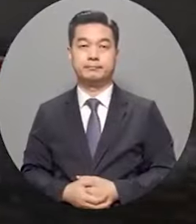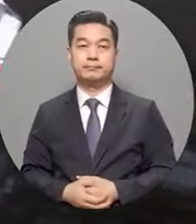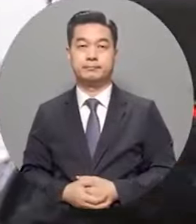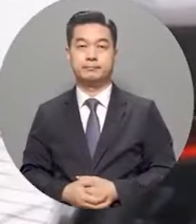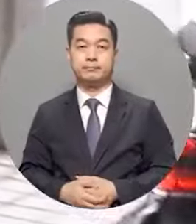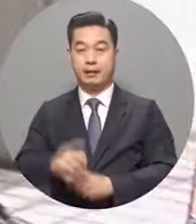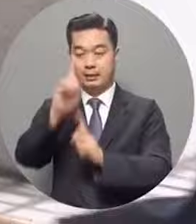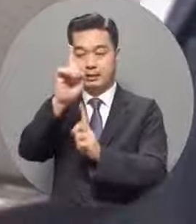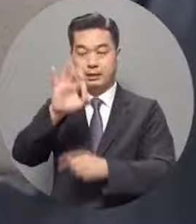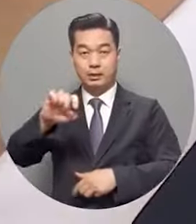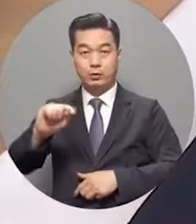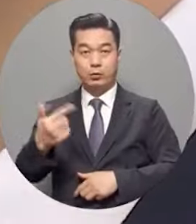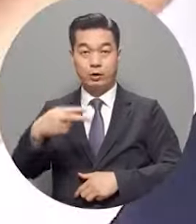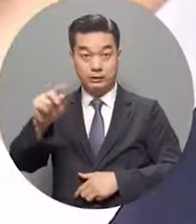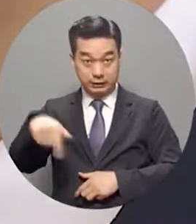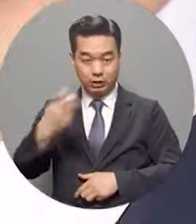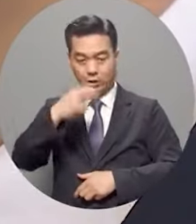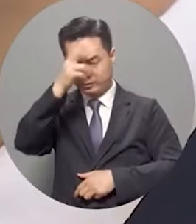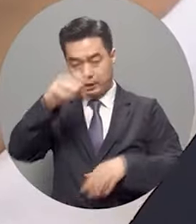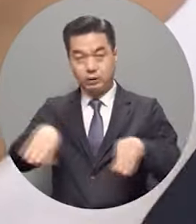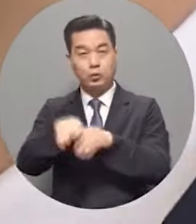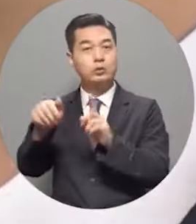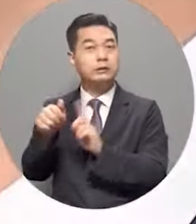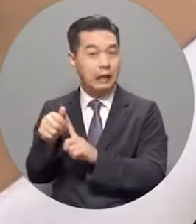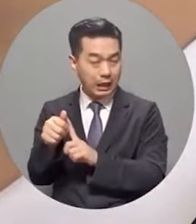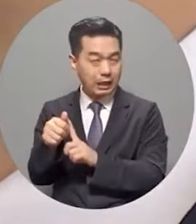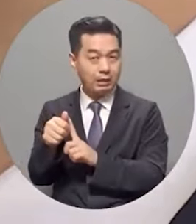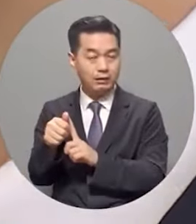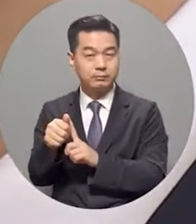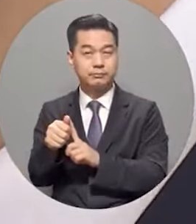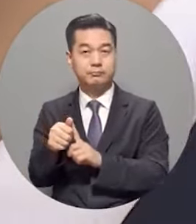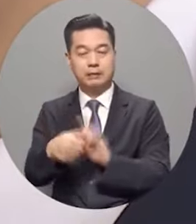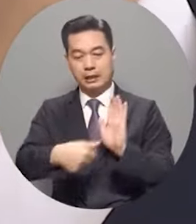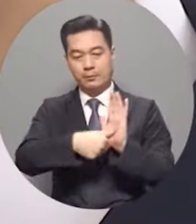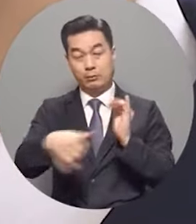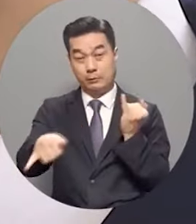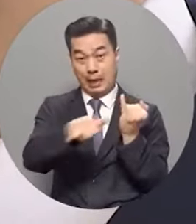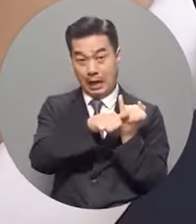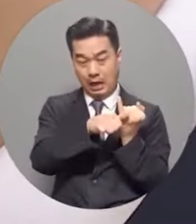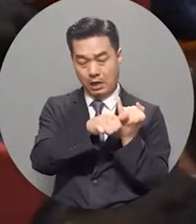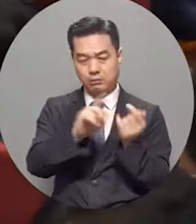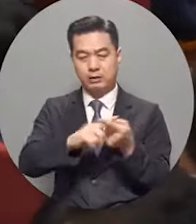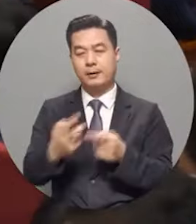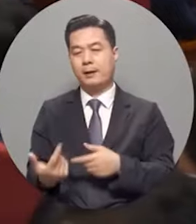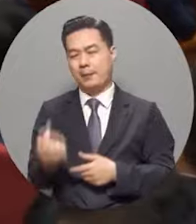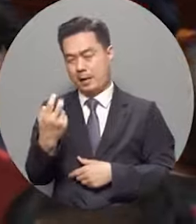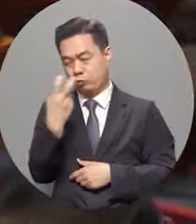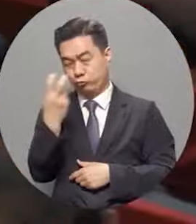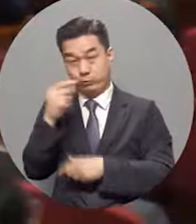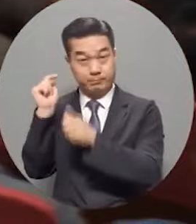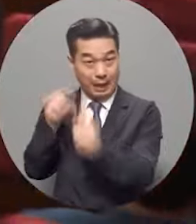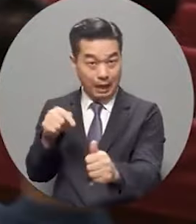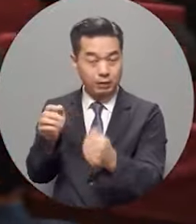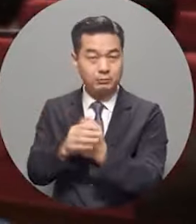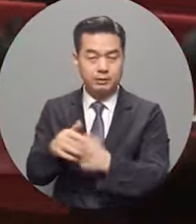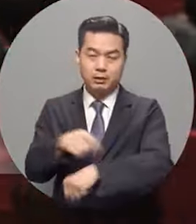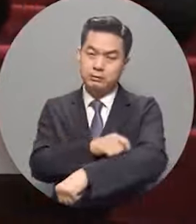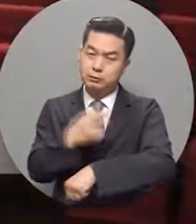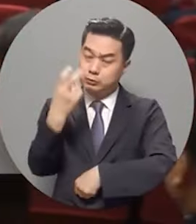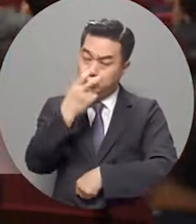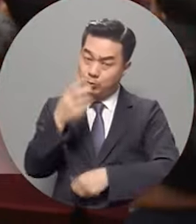이원석 검찰총장이 김건희 여사의 명품백 수수 의혹에 대한 신속한 수사를 지시하자 특별검사 도입을